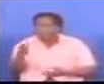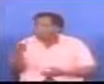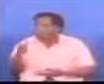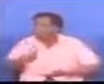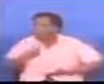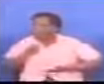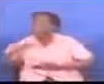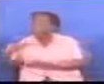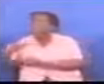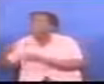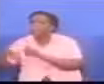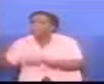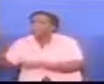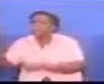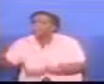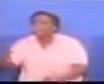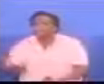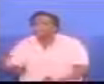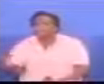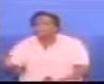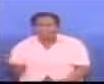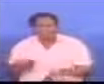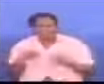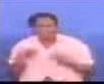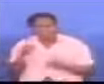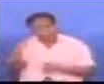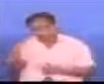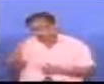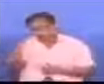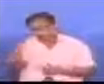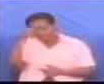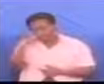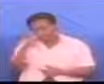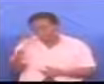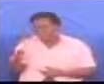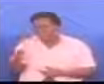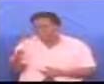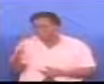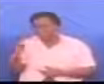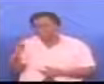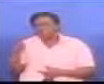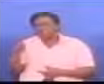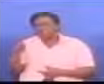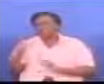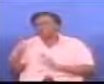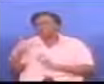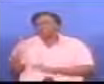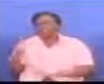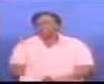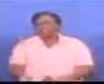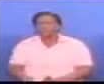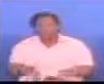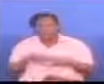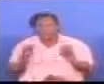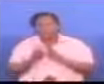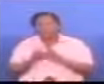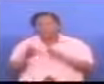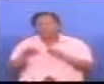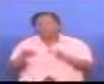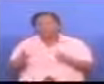kibiashara. Kwa mimi nadhani hili la kwanza sio sahihi. Lakini mwenyekiti, kuna madhara